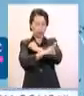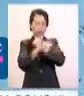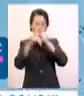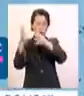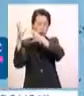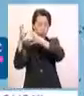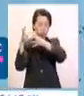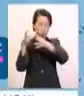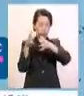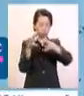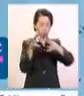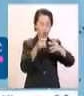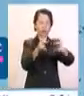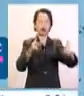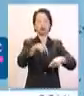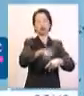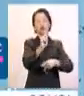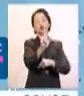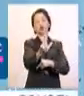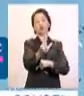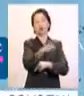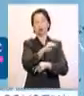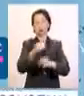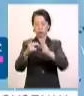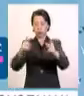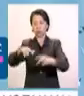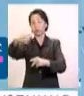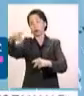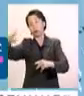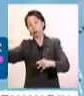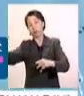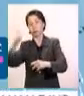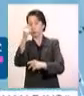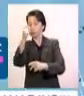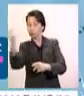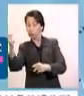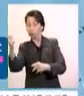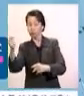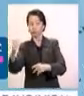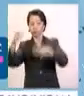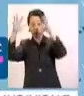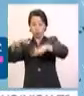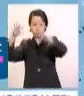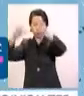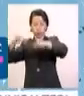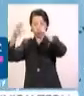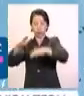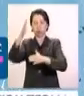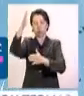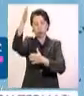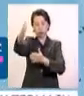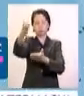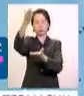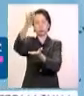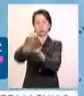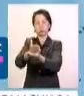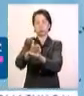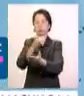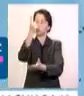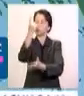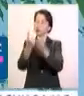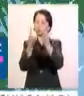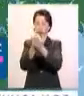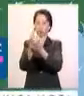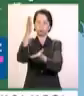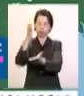sedang bergerak masuk ke arah kawasan ini. Kawasan-kawasan lain di bahagian pantai timur yang sedang mengalami hujan dijangkakan akan reda dalam tempoh satu